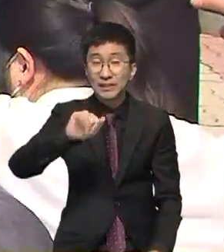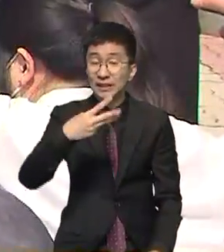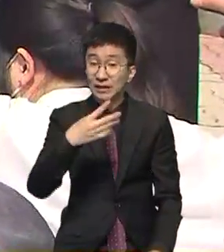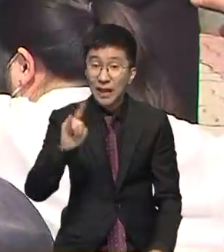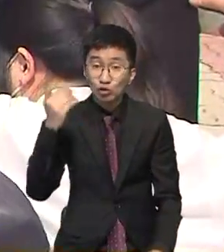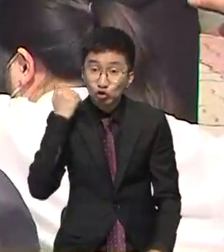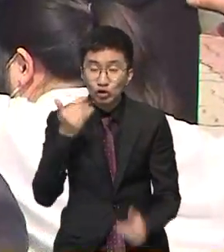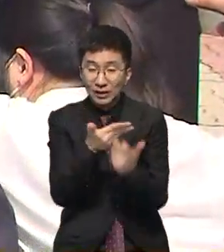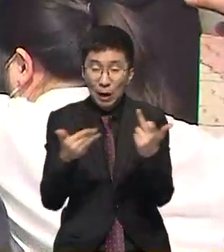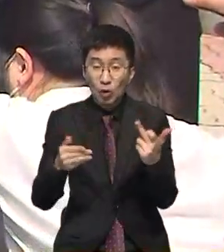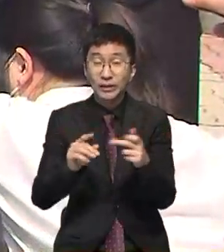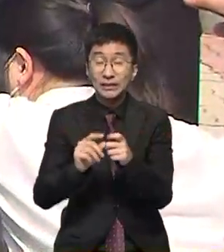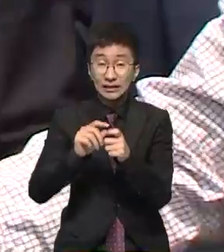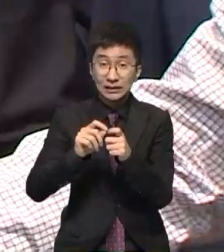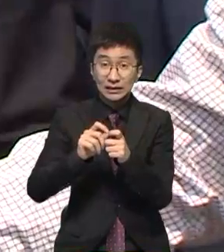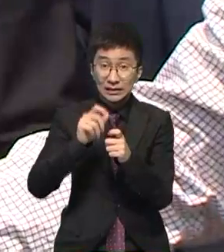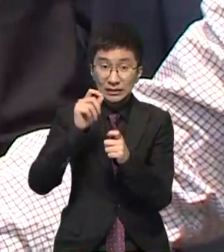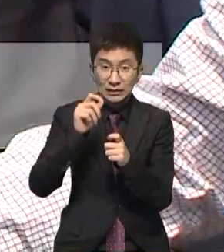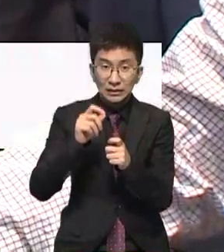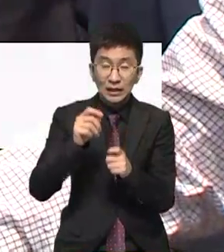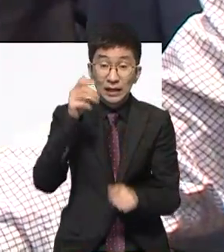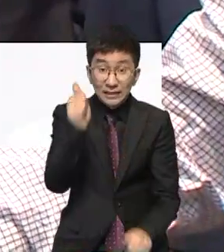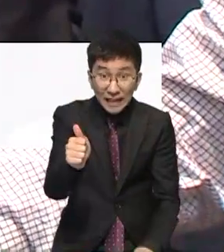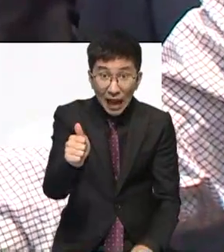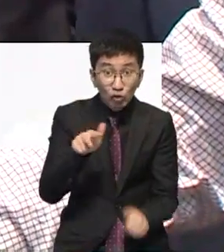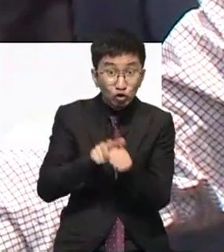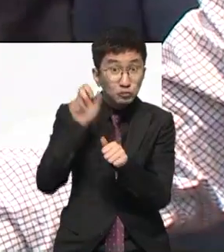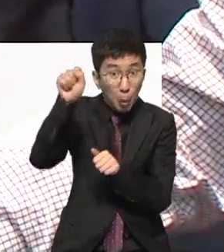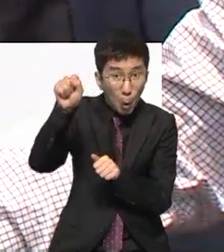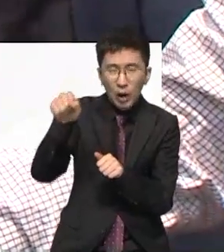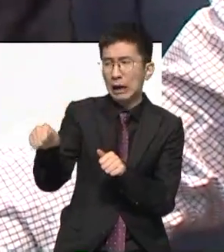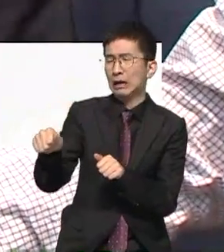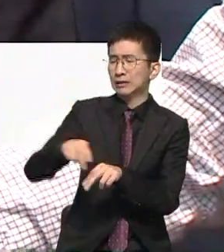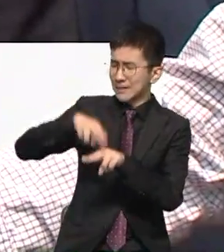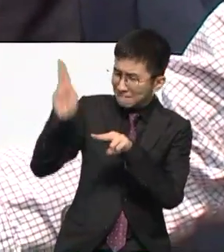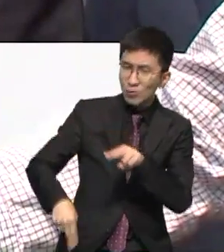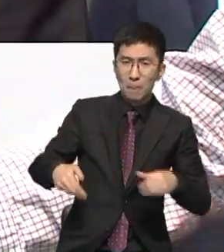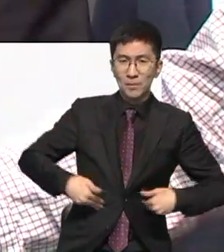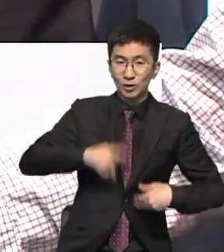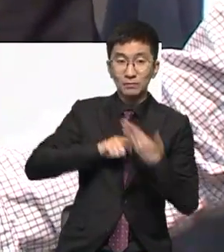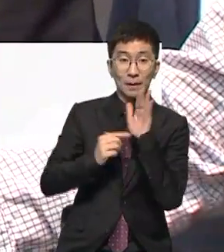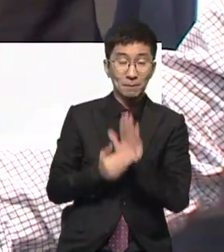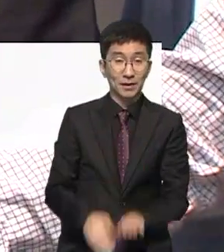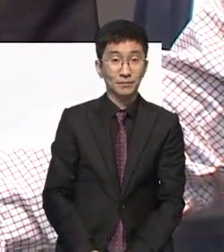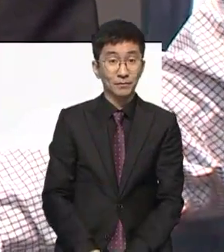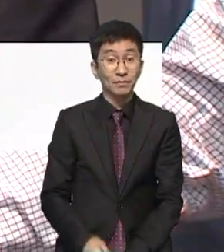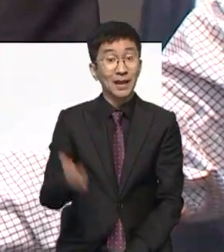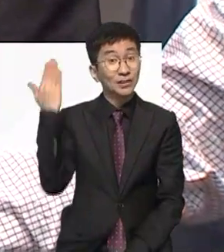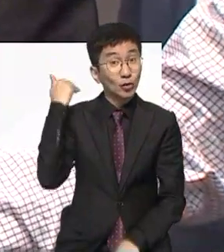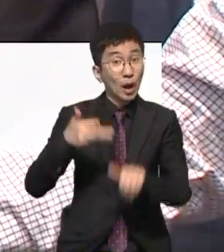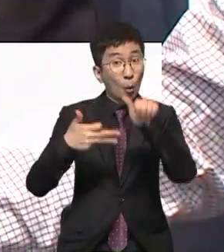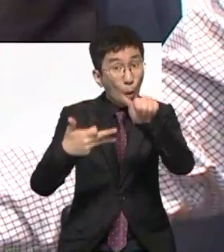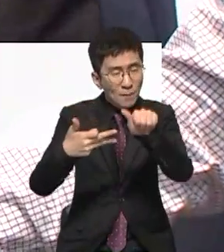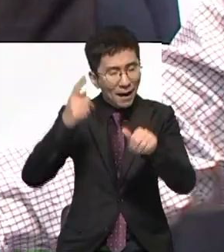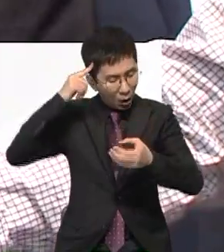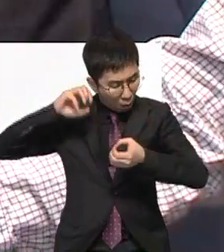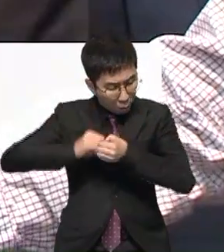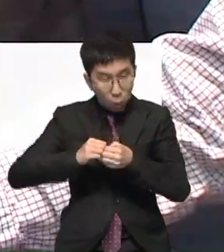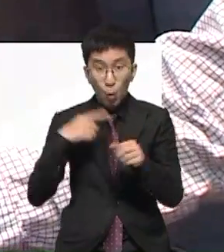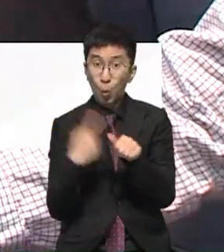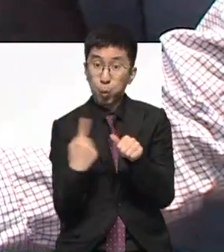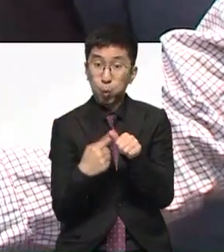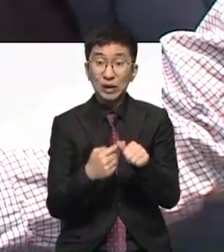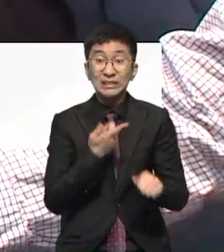사퇴를 촉구하기도 했습니다. 첫 번째는 이 5.18을 왜곡하는 자리를 만들었던 이 김진태